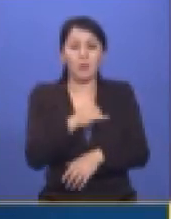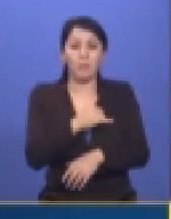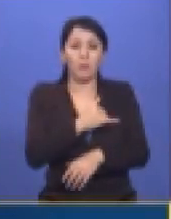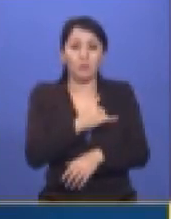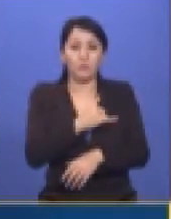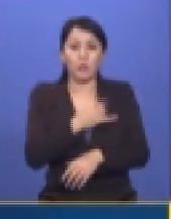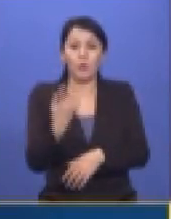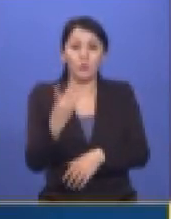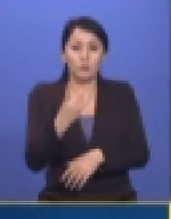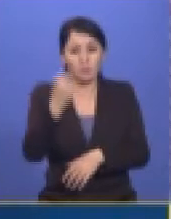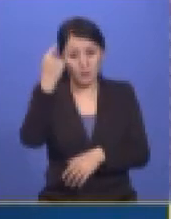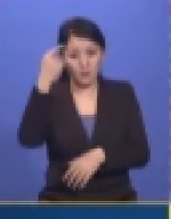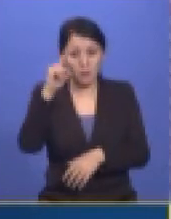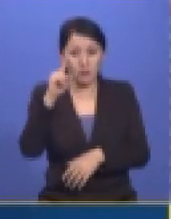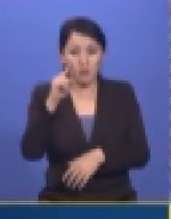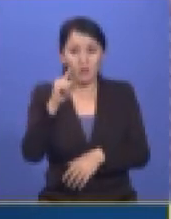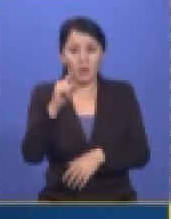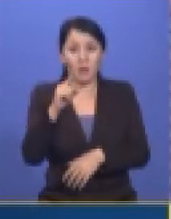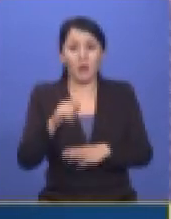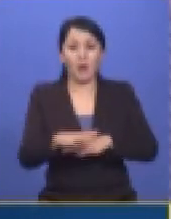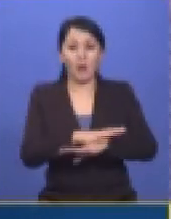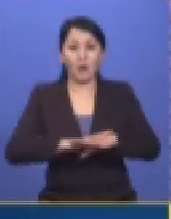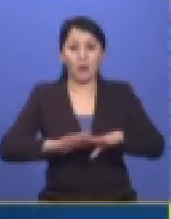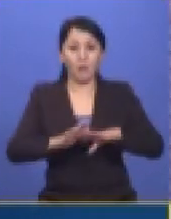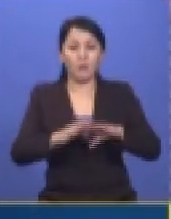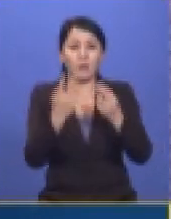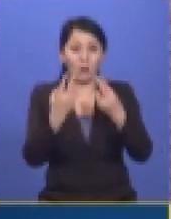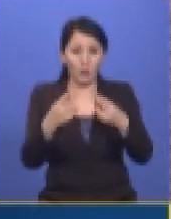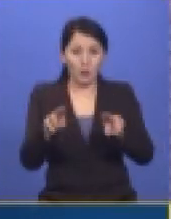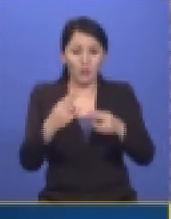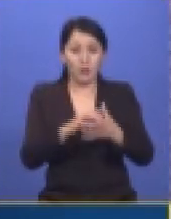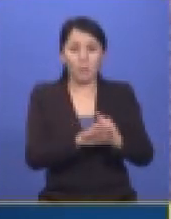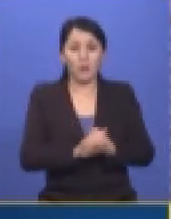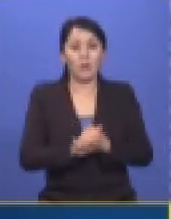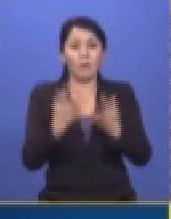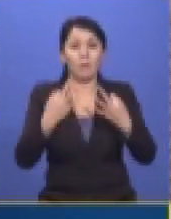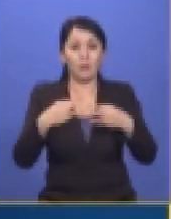мәдениетімізді ұмытпауымыз керек. Халықтың бірлігінің арқасында еліміз қуатты, тәуелсіз және